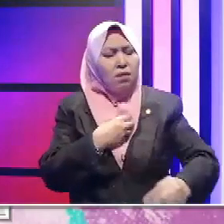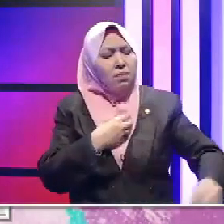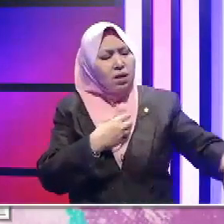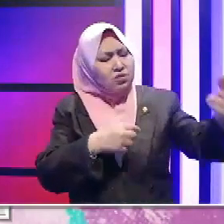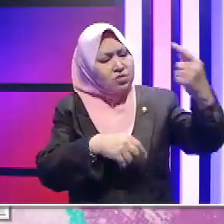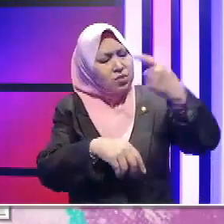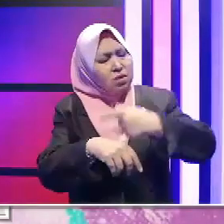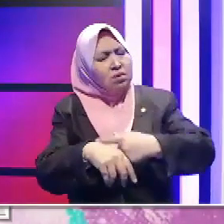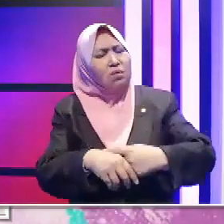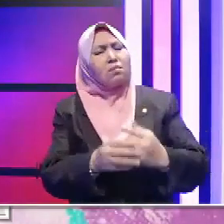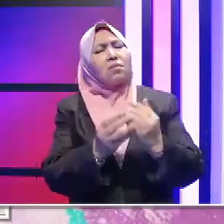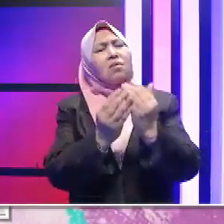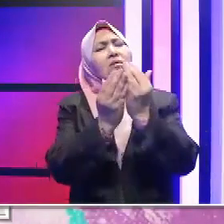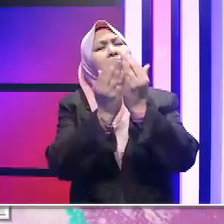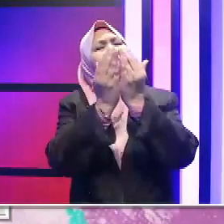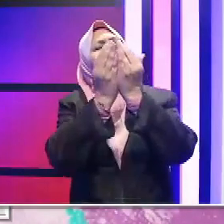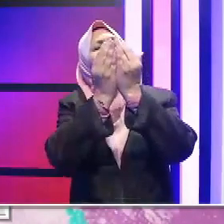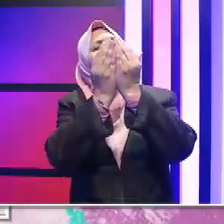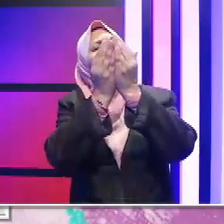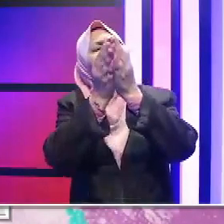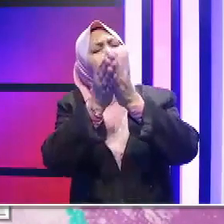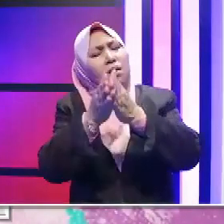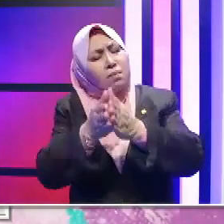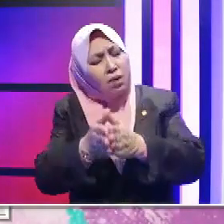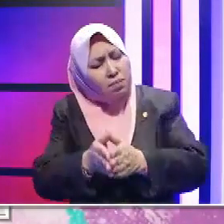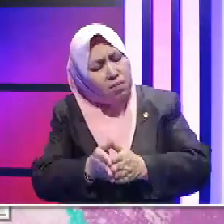dawua Mai zuwa